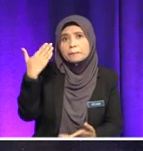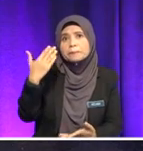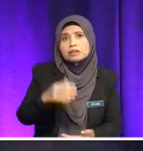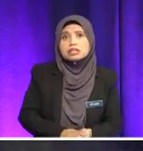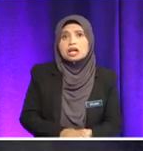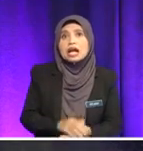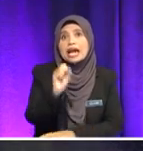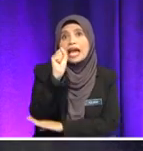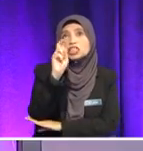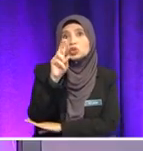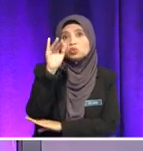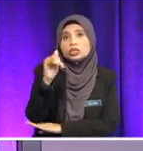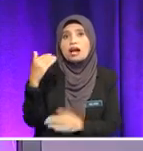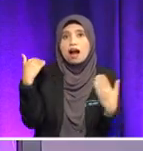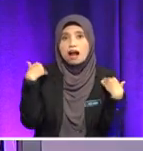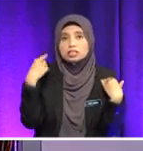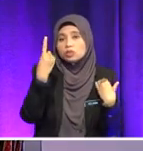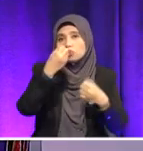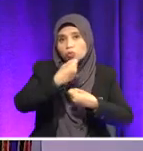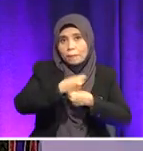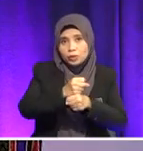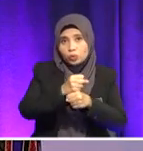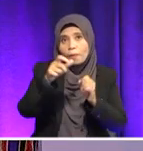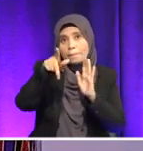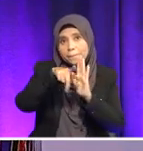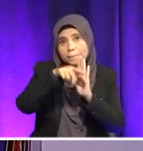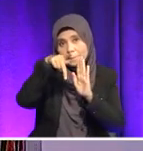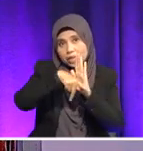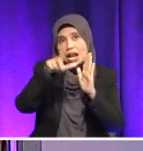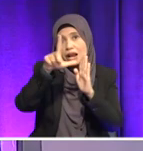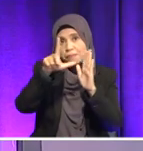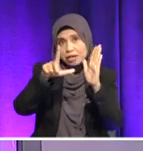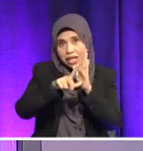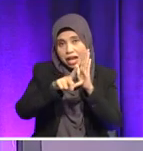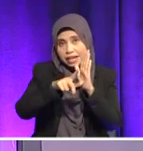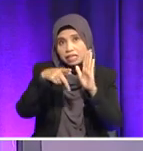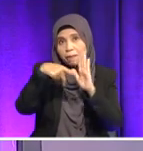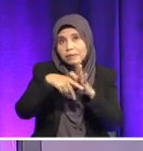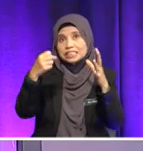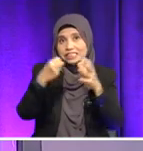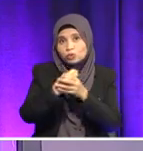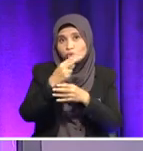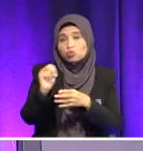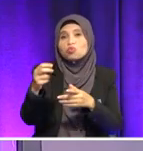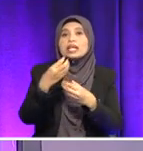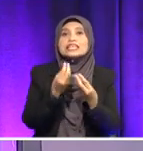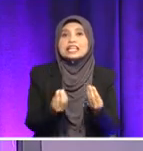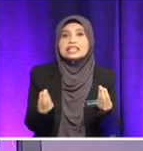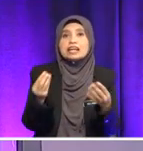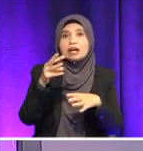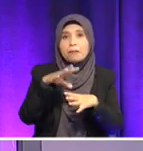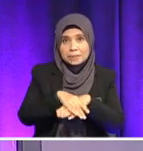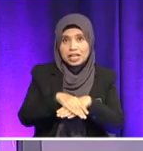yang diwujudkan untuk membentuk perlembagaan persekutuan Tanah Melayu 1957 sekarang